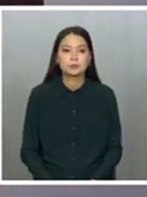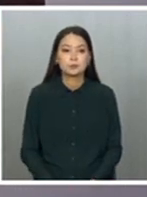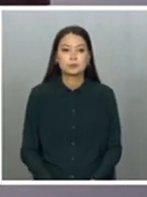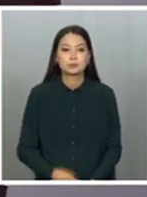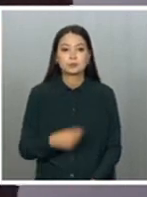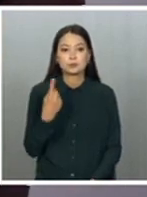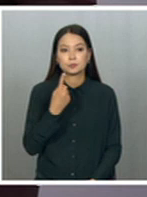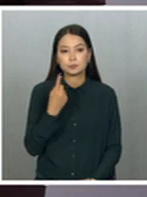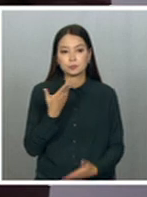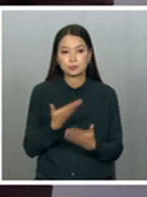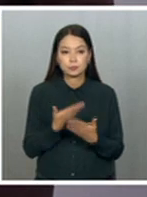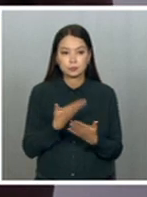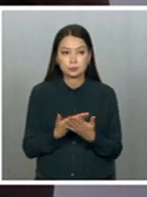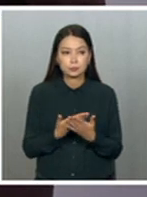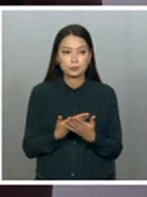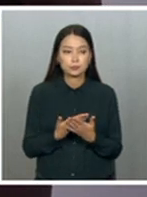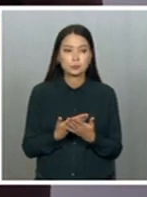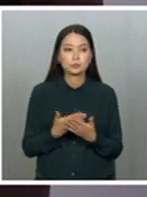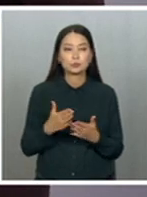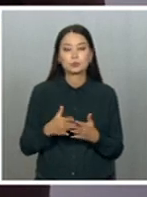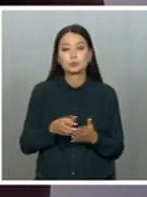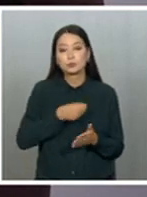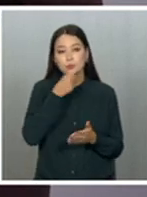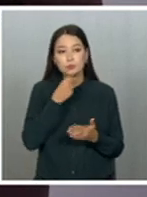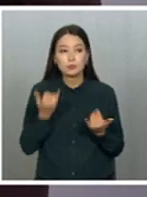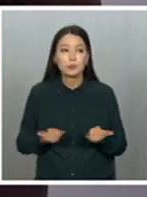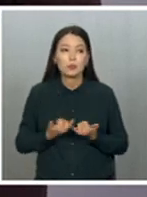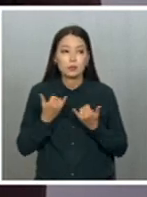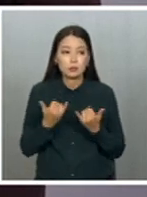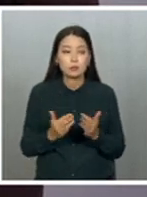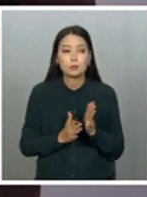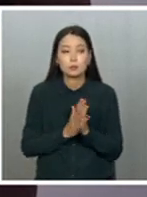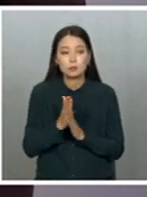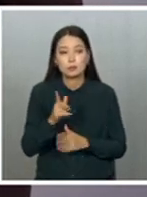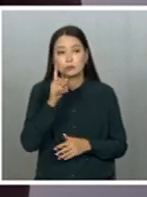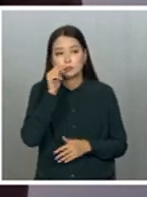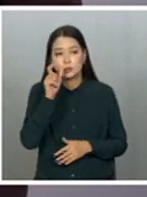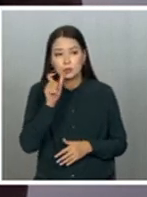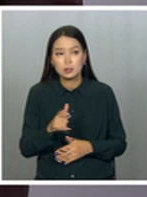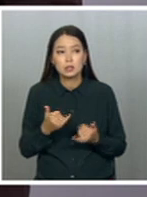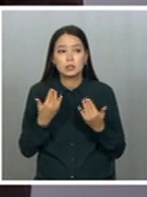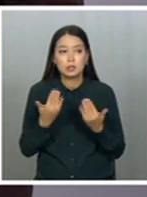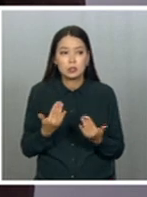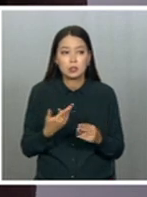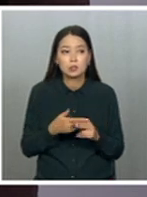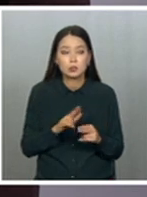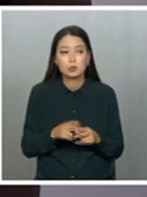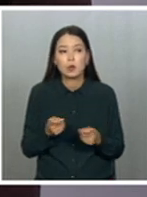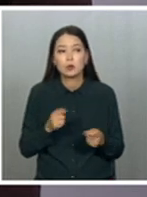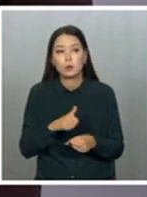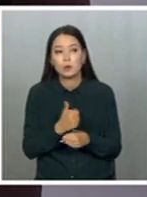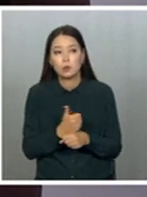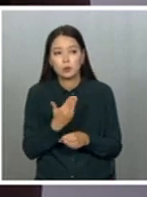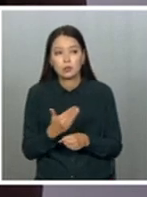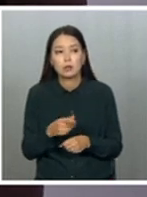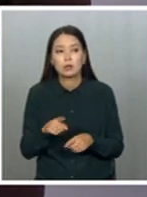Бірінші мысал. Үлкенді сыйлап өскен ізетті жігіт, енді жарау төренің нұсқаған жағына құлап, апыл-ғыпыл тіл